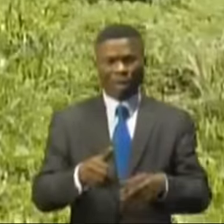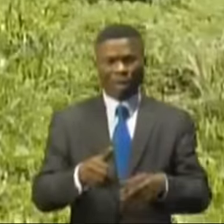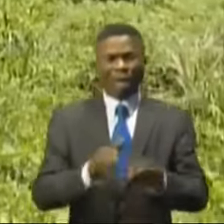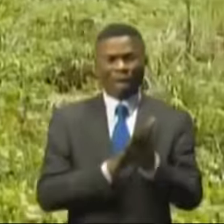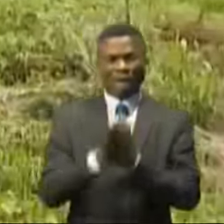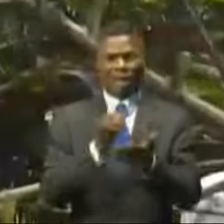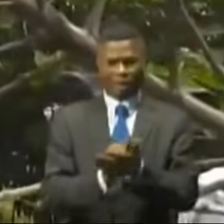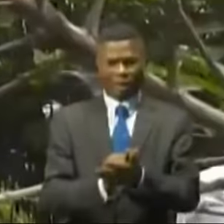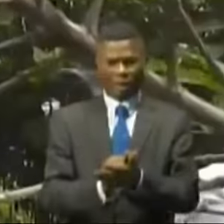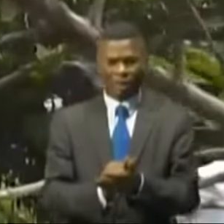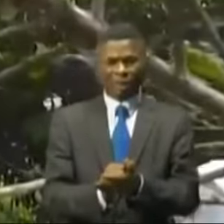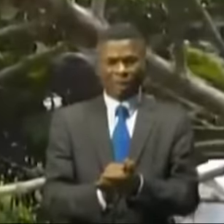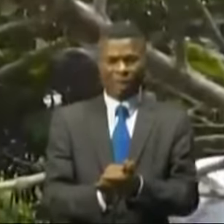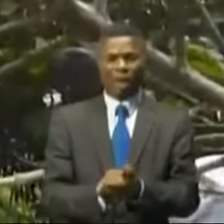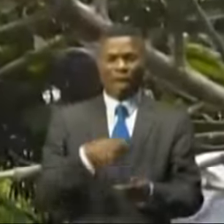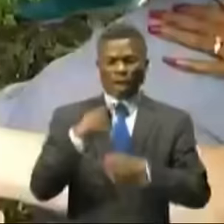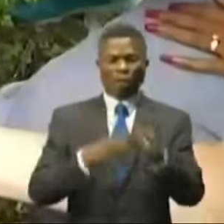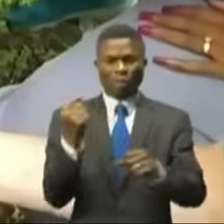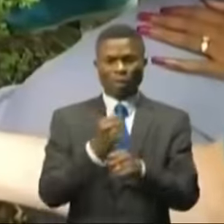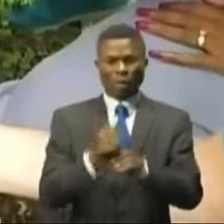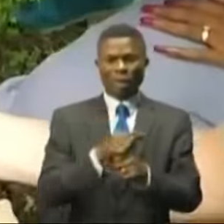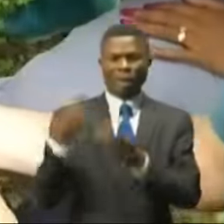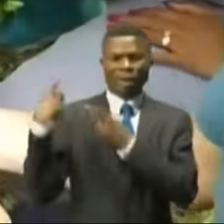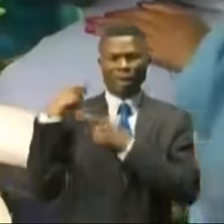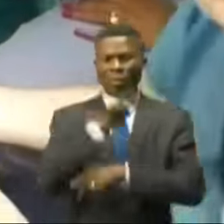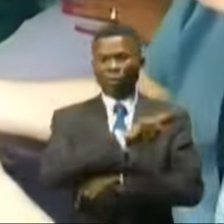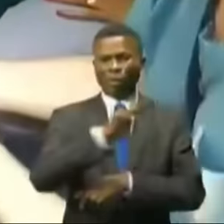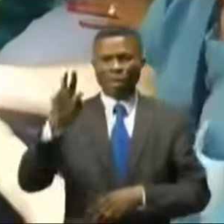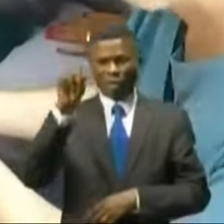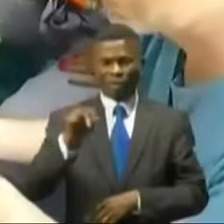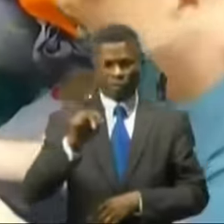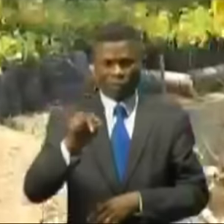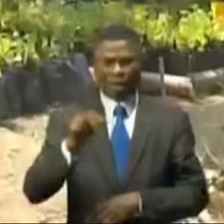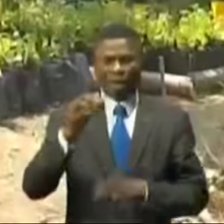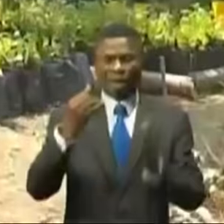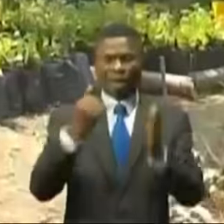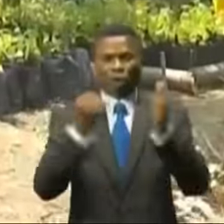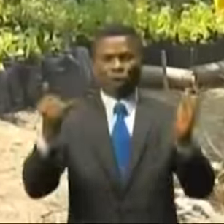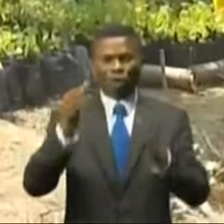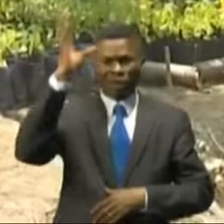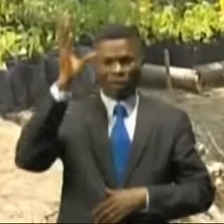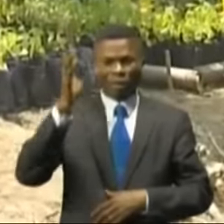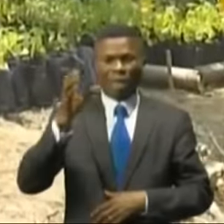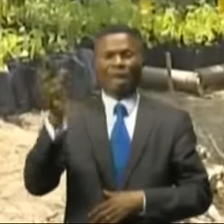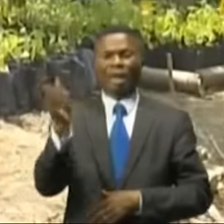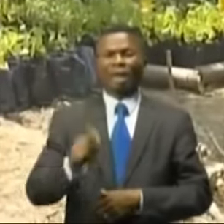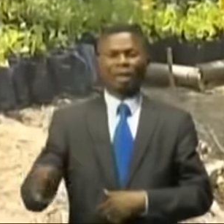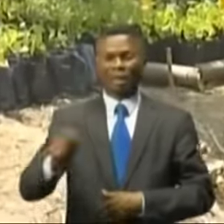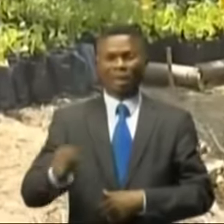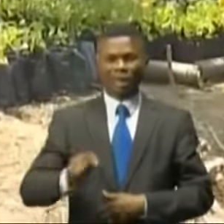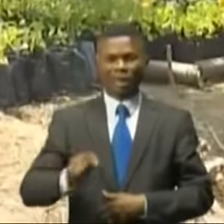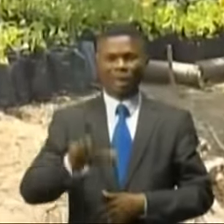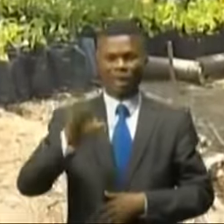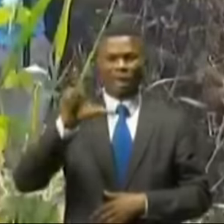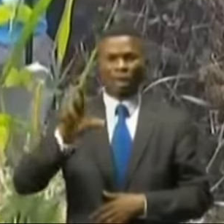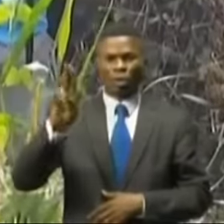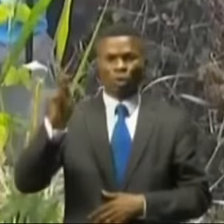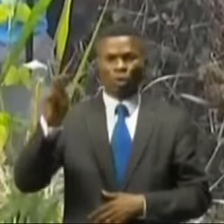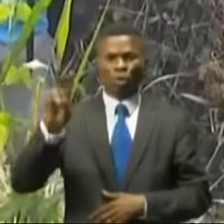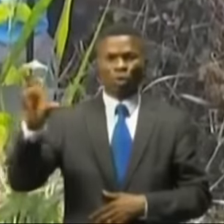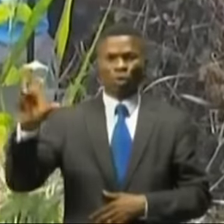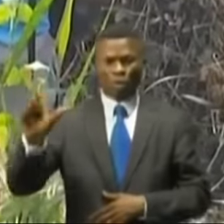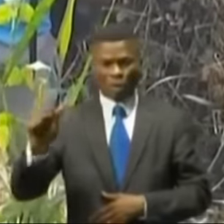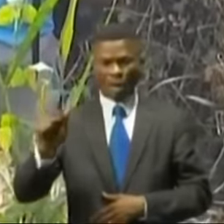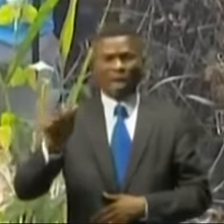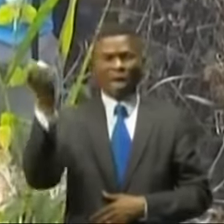En effet, mise en chantier depuis 2020 dans près de 60 villages du territoire de Lukula au Congo central, ce café d'exception